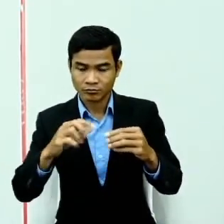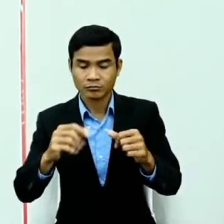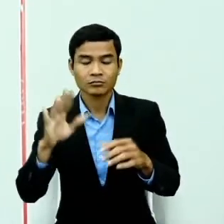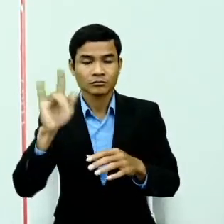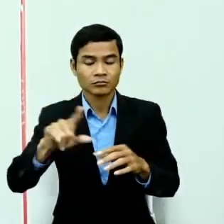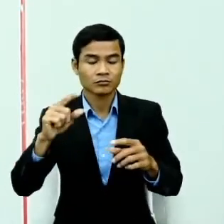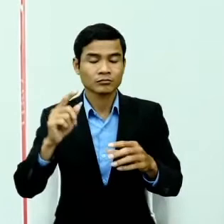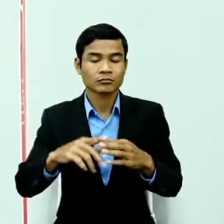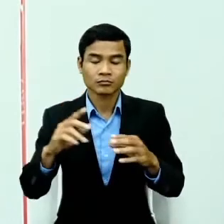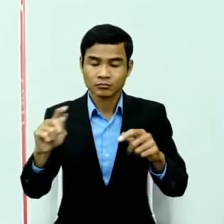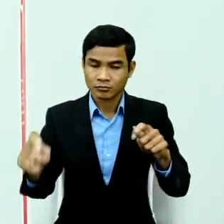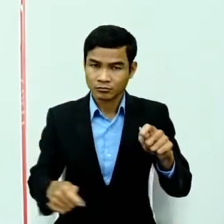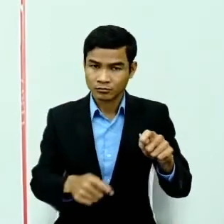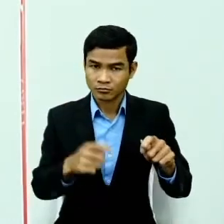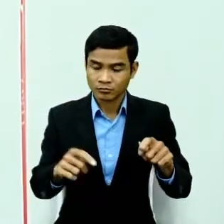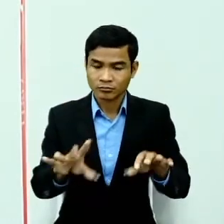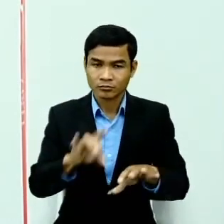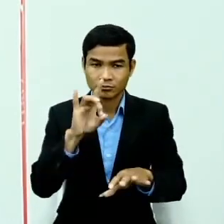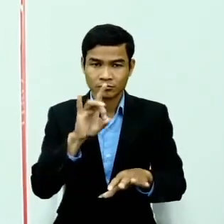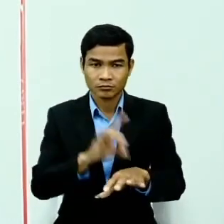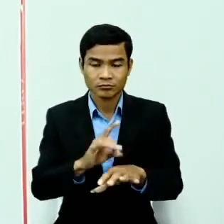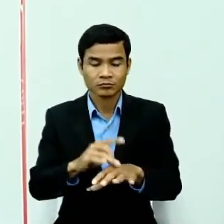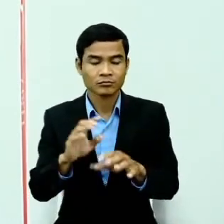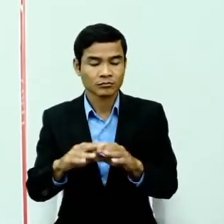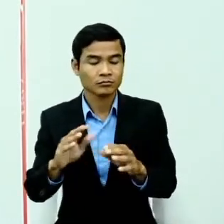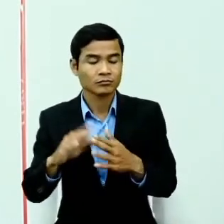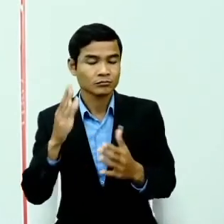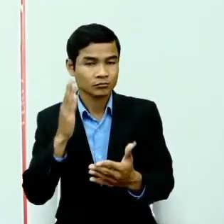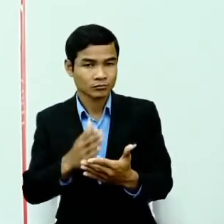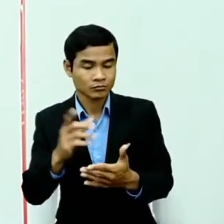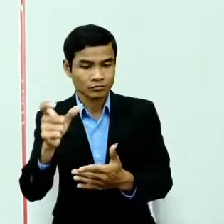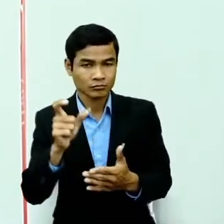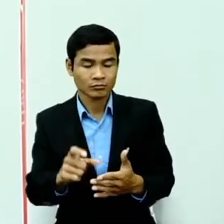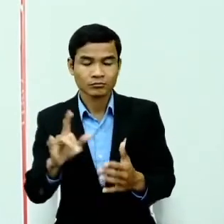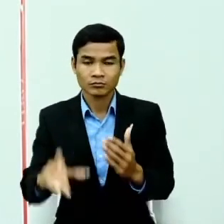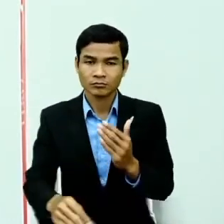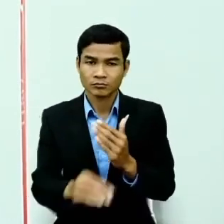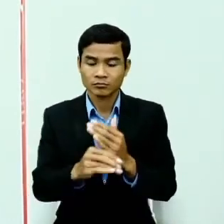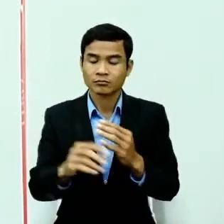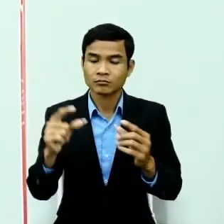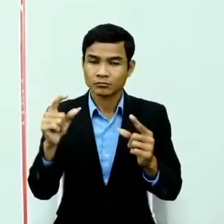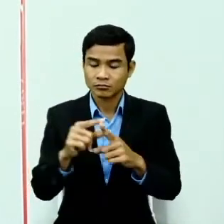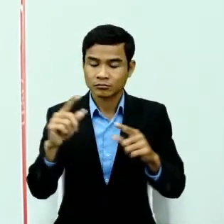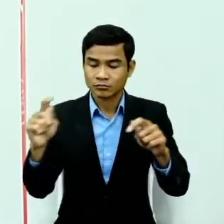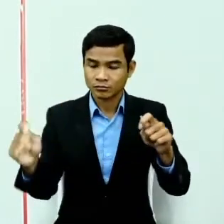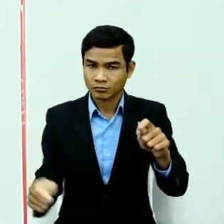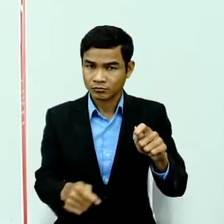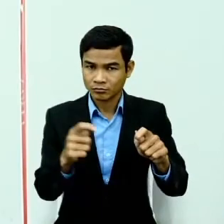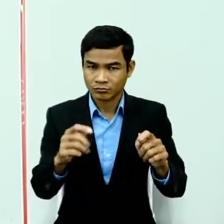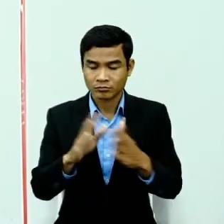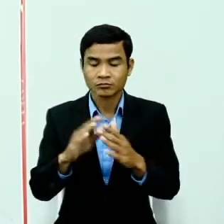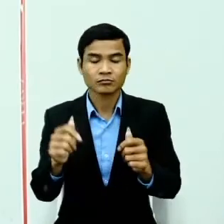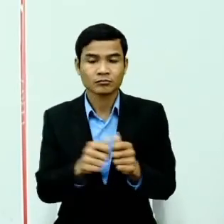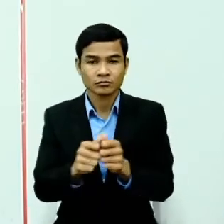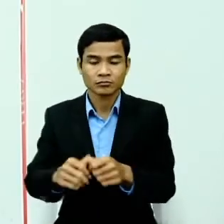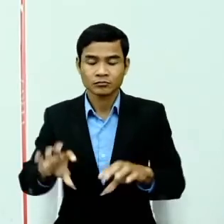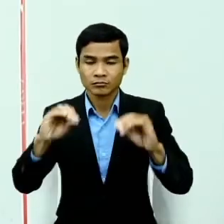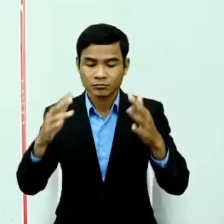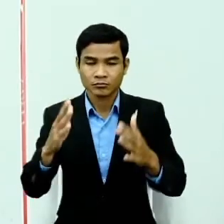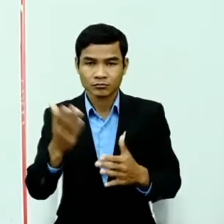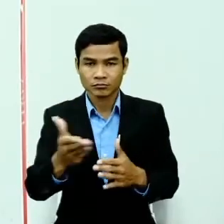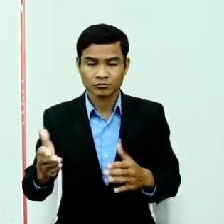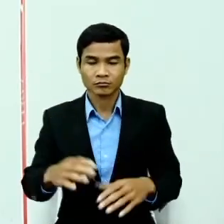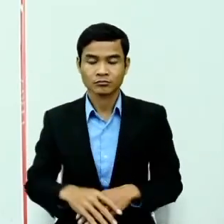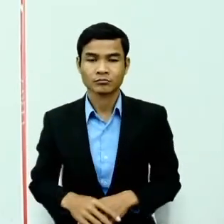biết cả bê đai nè cừu bằng ạ con bằng thay bị cá chi môi nè chi môi nè cừu là bắt đầu bằng nè cừu